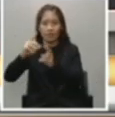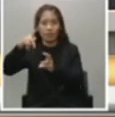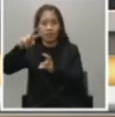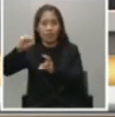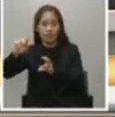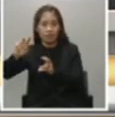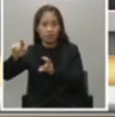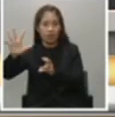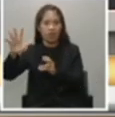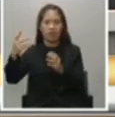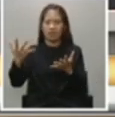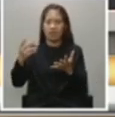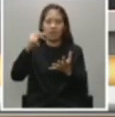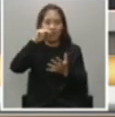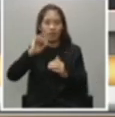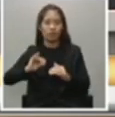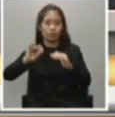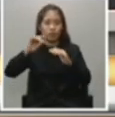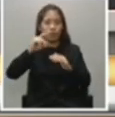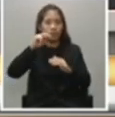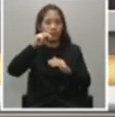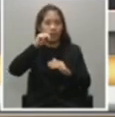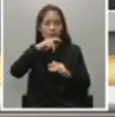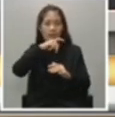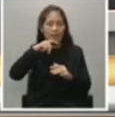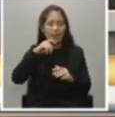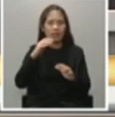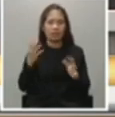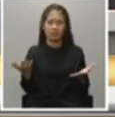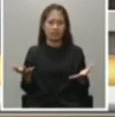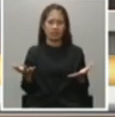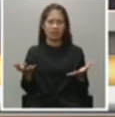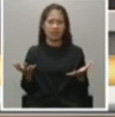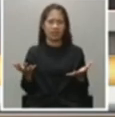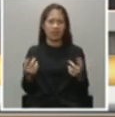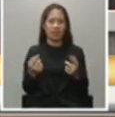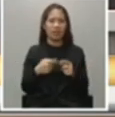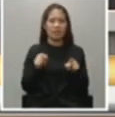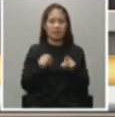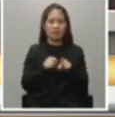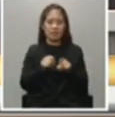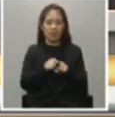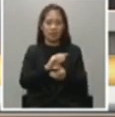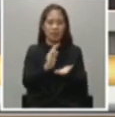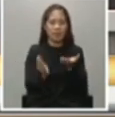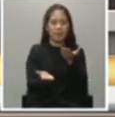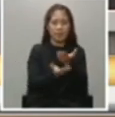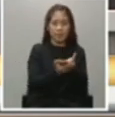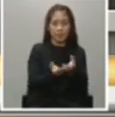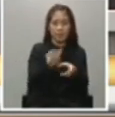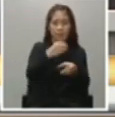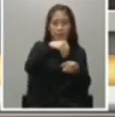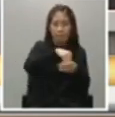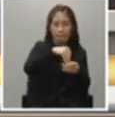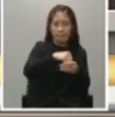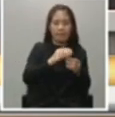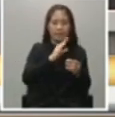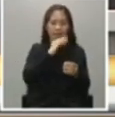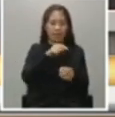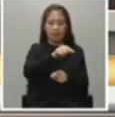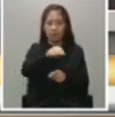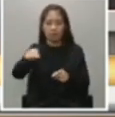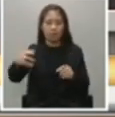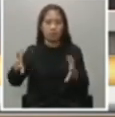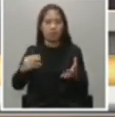ราะน้ำแล้งและไม่ใช่เพราะสงครามทางการค้าเหล่านี้เป็นแค่ปัจจัยที่เป็นตัวเร่งค่ะต่อให้ไม่มีปัจจัยเหล่านี้เศ